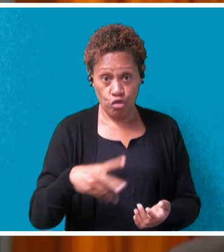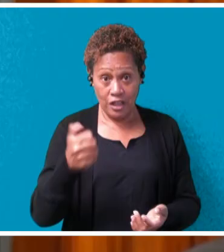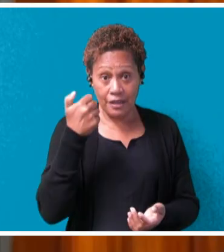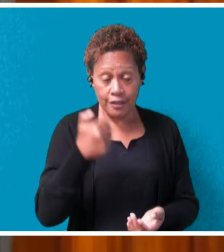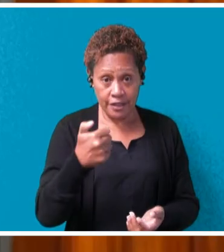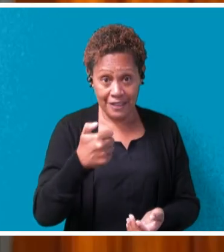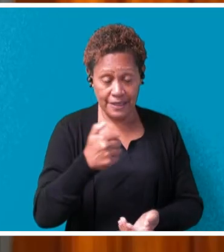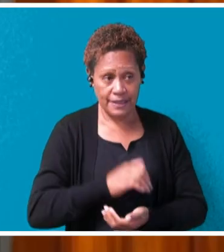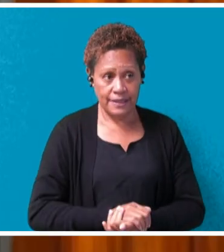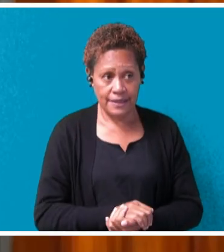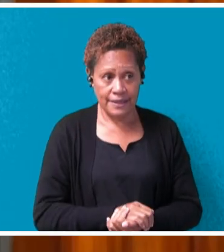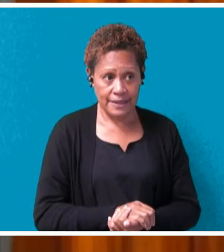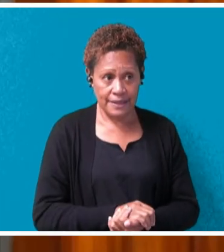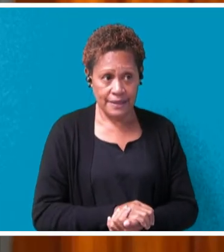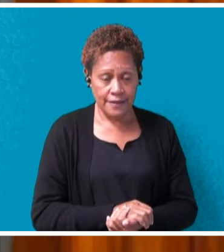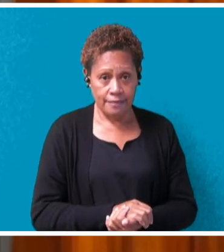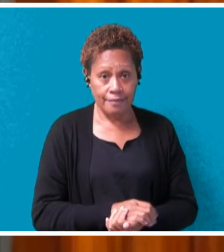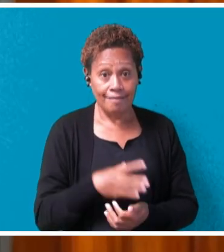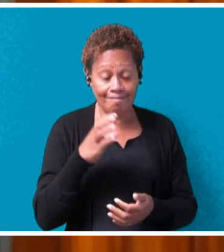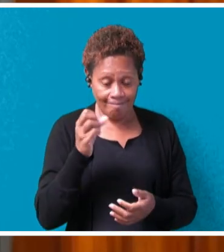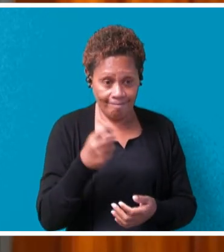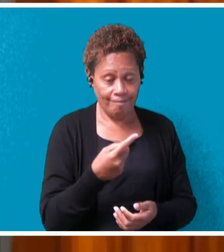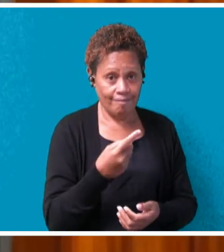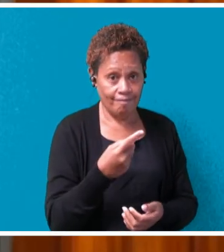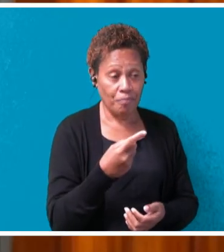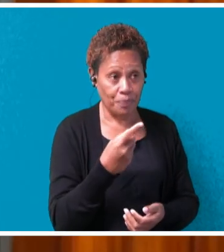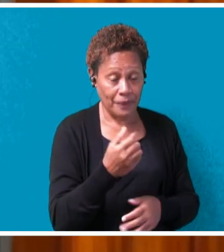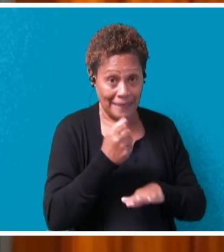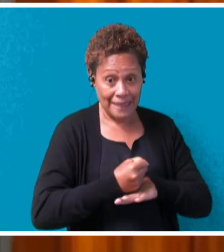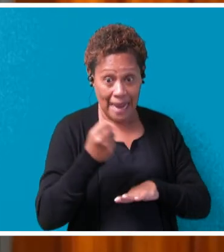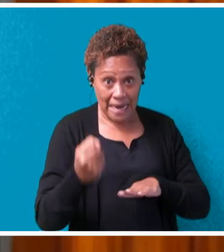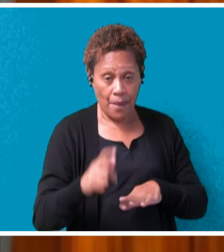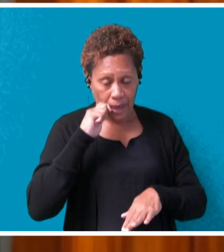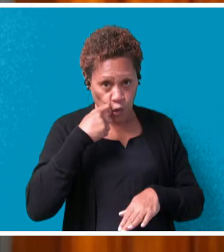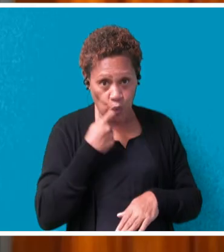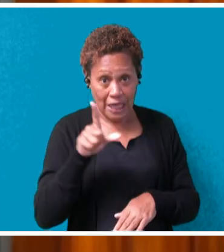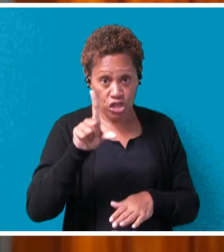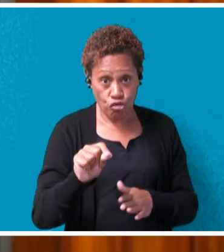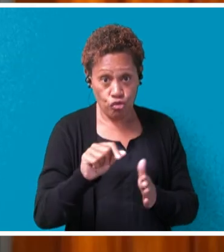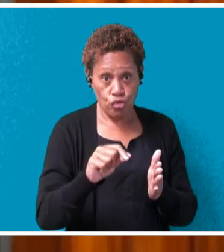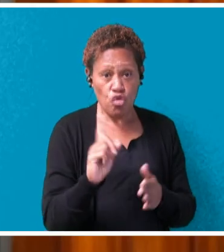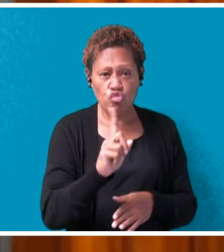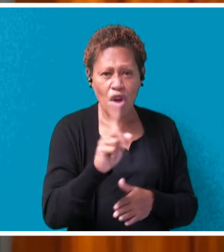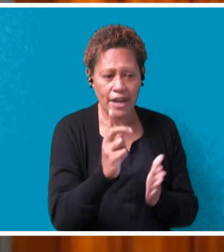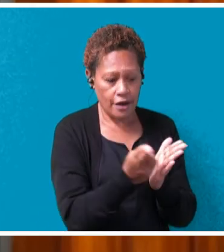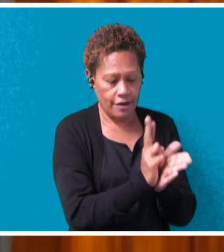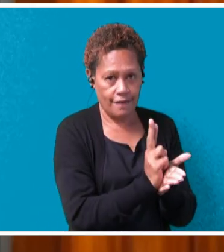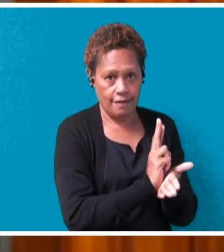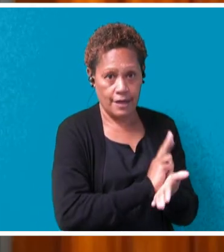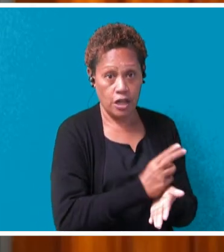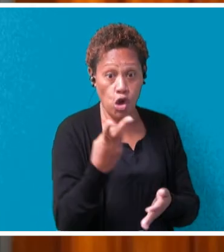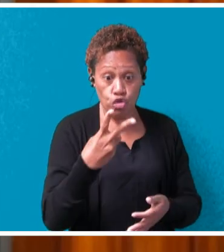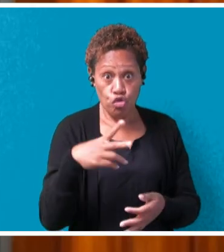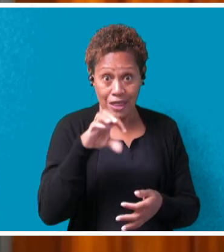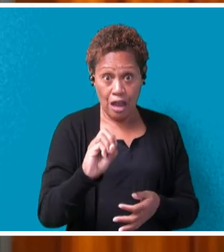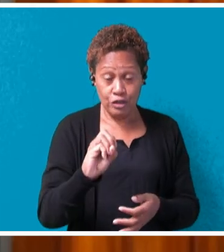katiko. there will be Sa sanang a karaba na process matinto na kena review taki, sa kena biso of taki. reviewing Na yabu di babulawa ni Ronondolo amending tin the katur.